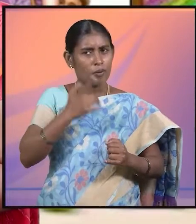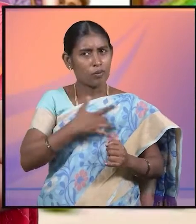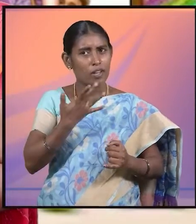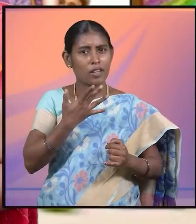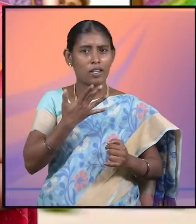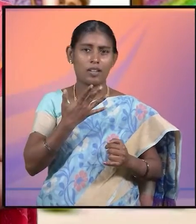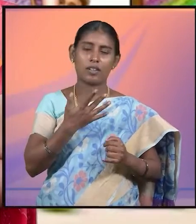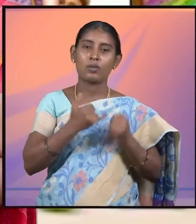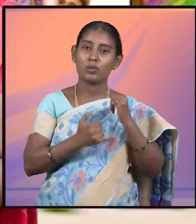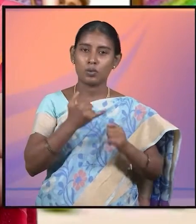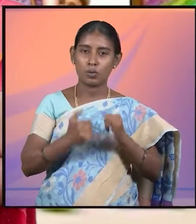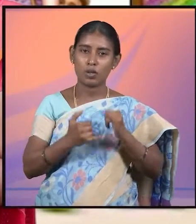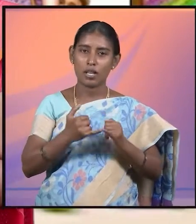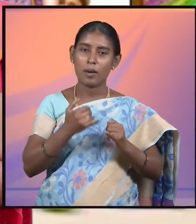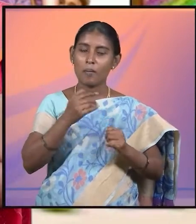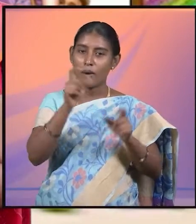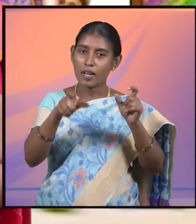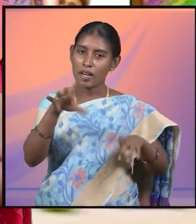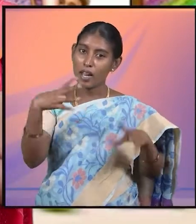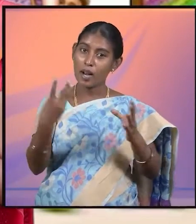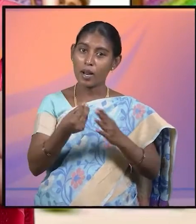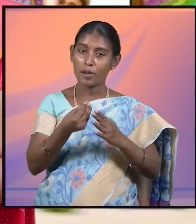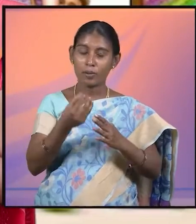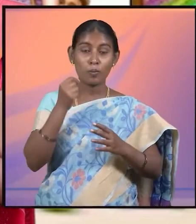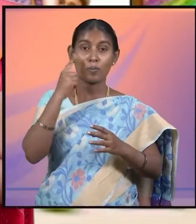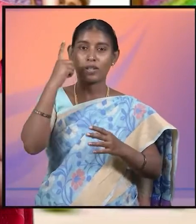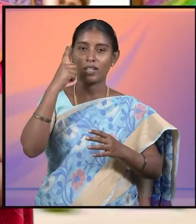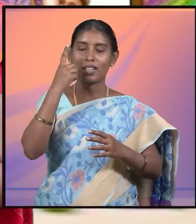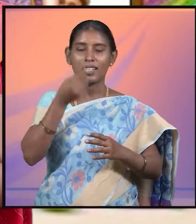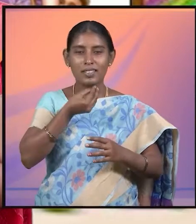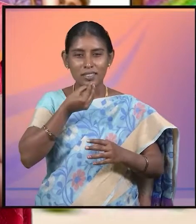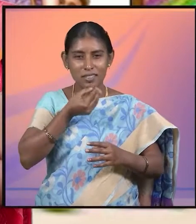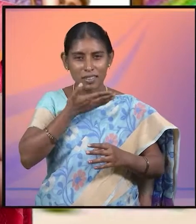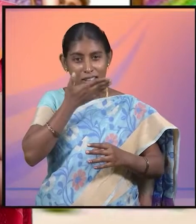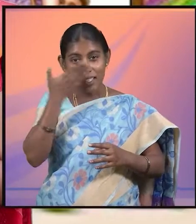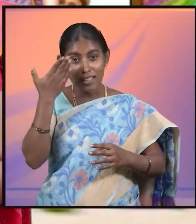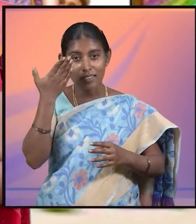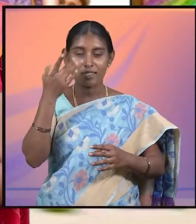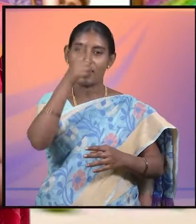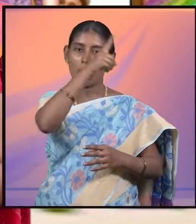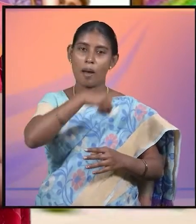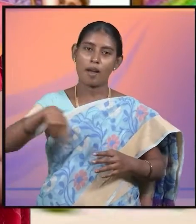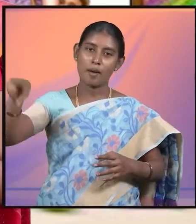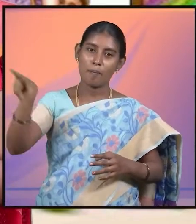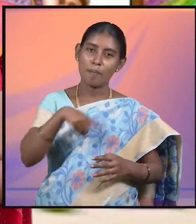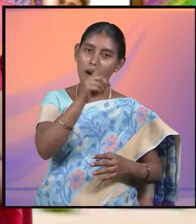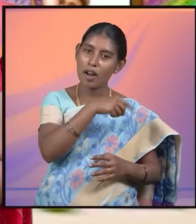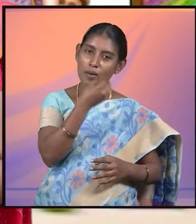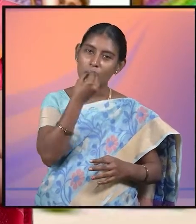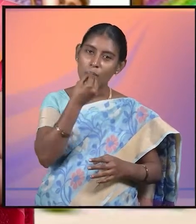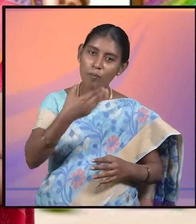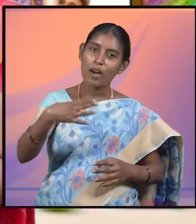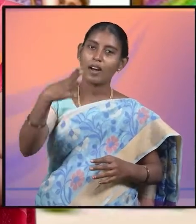எதுவாக இருந்தாலும் மக்களுக்கு புரியும் வகையில் எளிமையாக சொல்வதுதான் பாரம்பரிய கலைகள்.